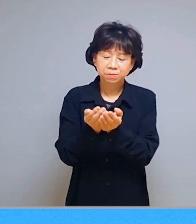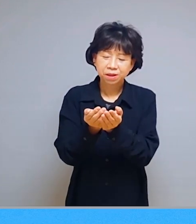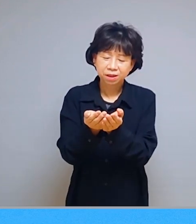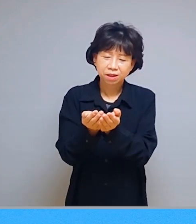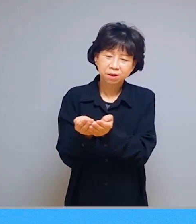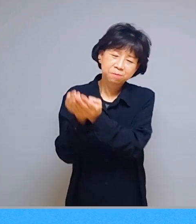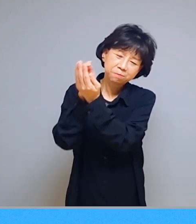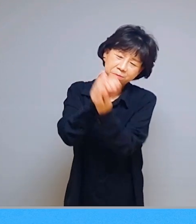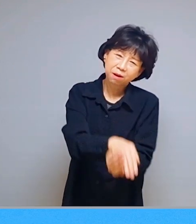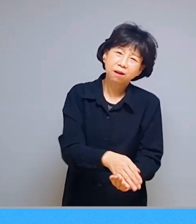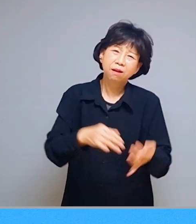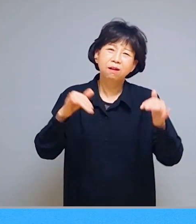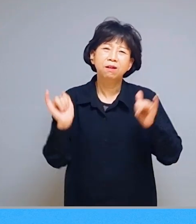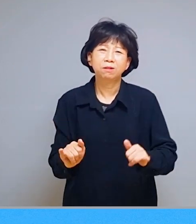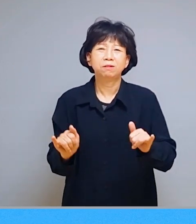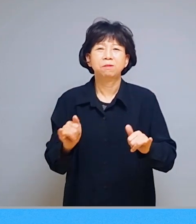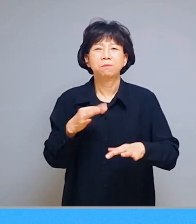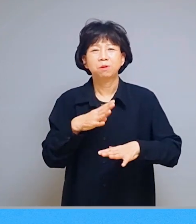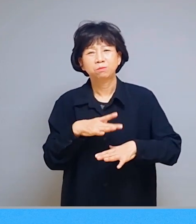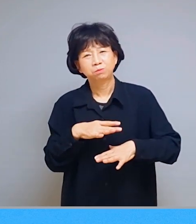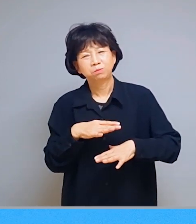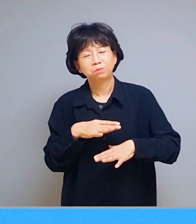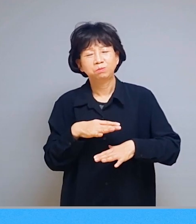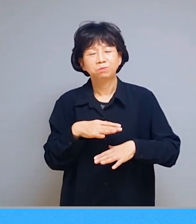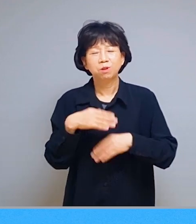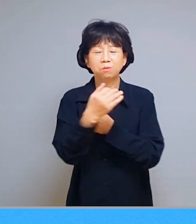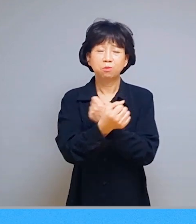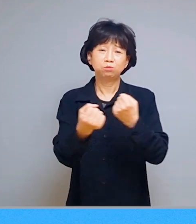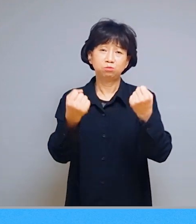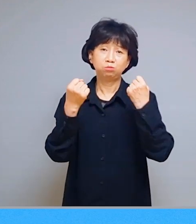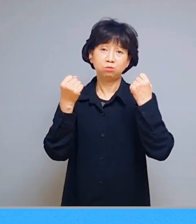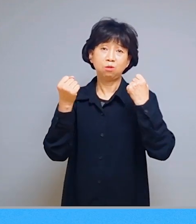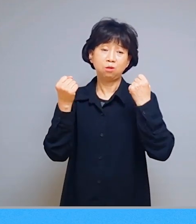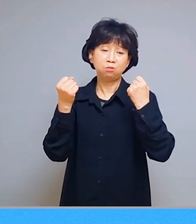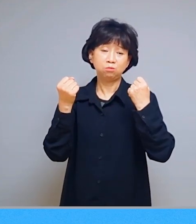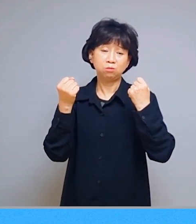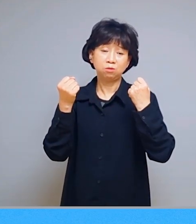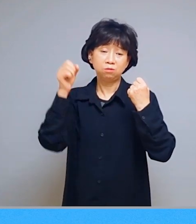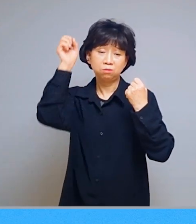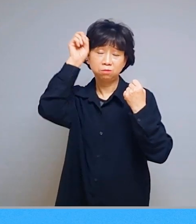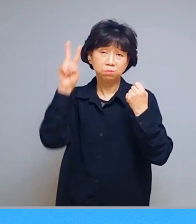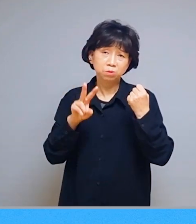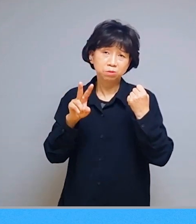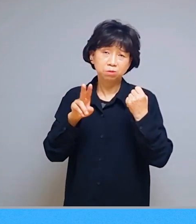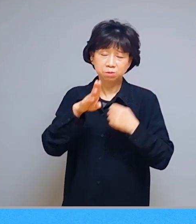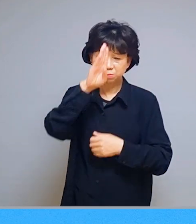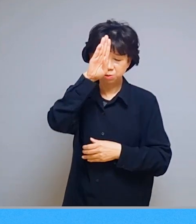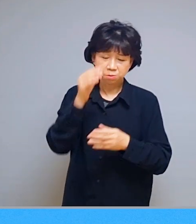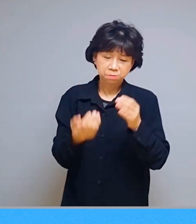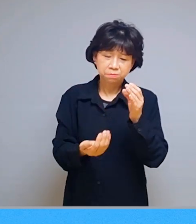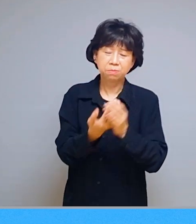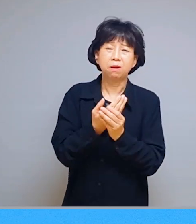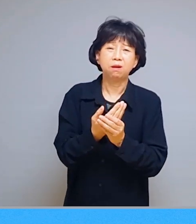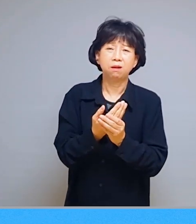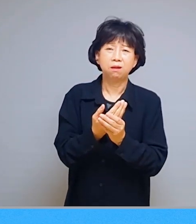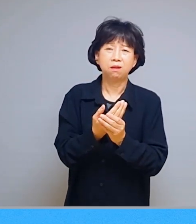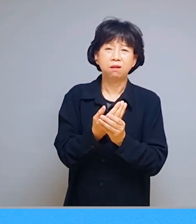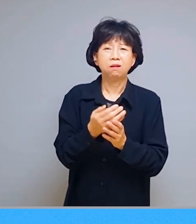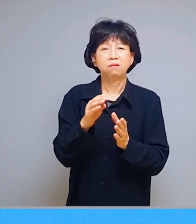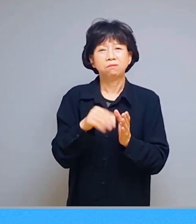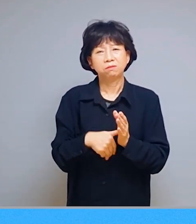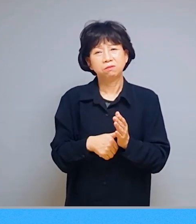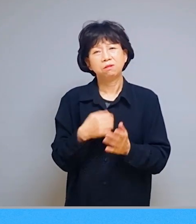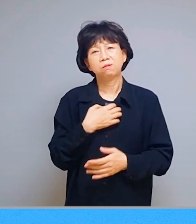뒤집힐 것 같은 거죠. 그렇게 건강했는데 건강에 문제가 생겼을 때 여러분 얼마나